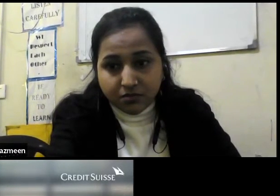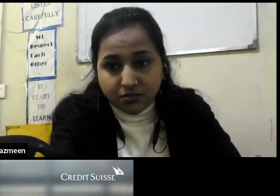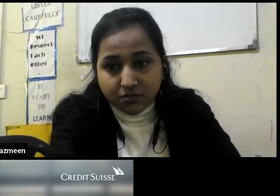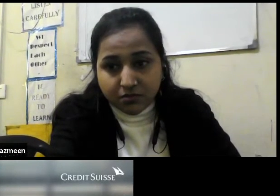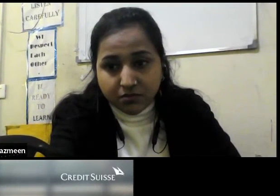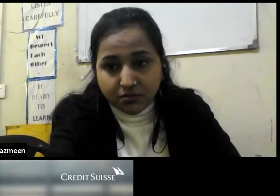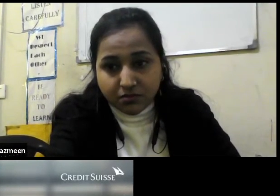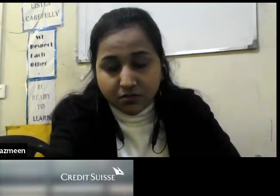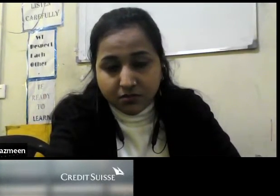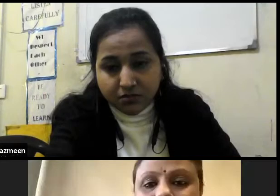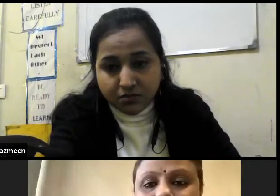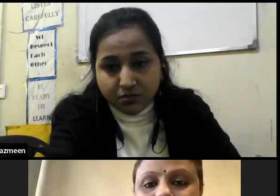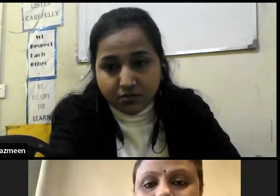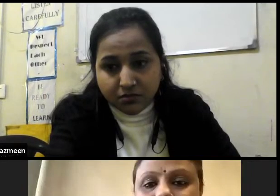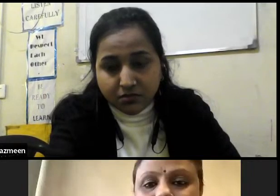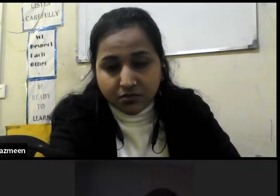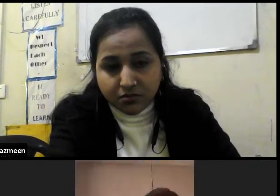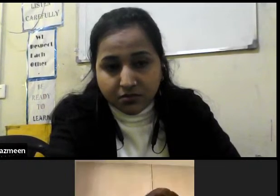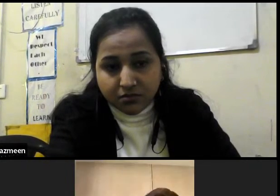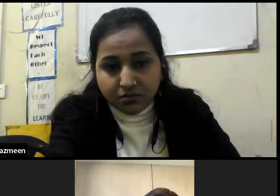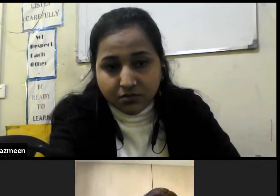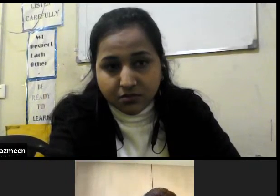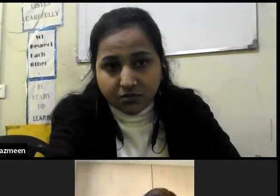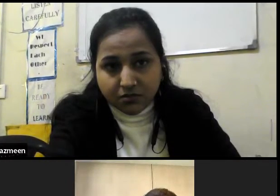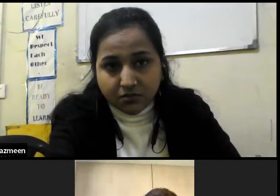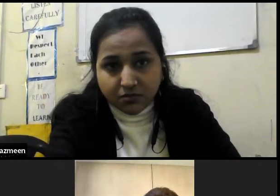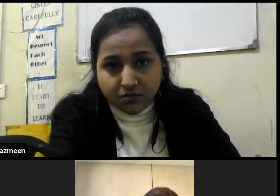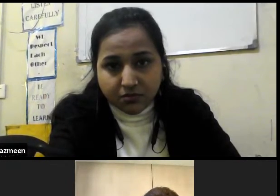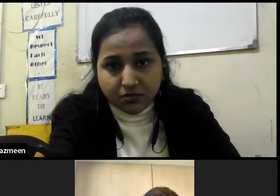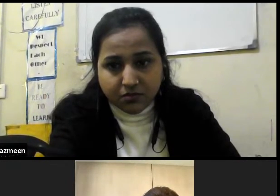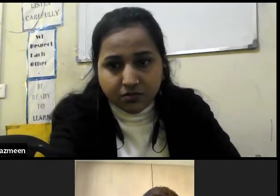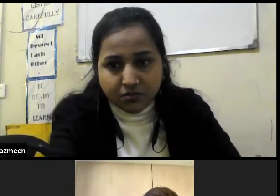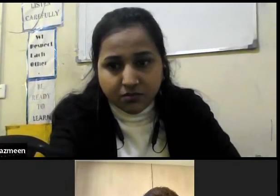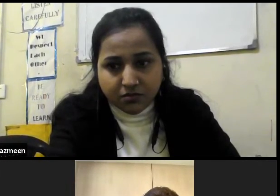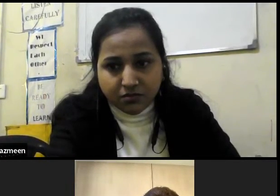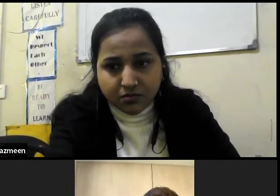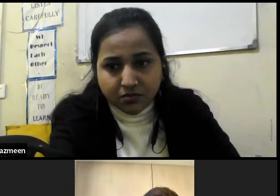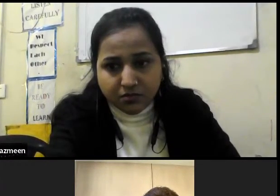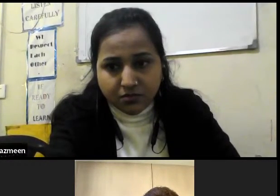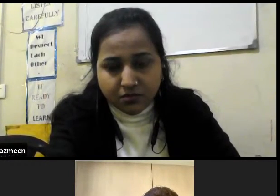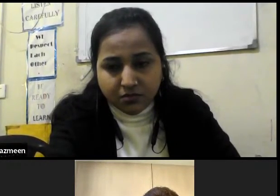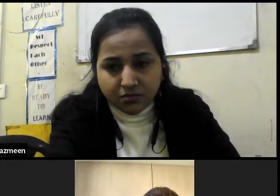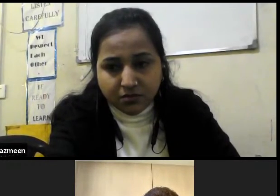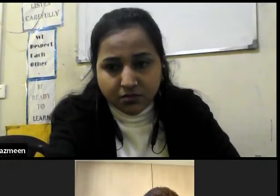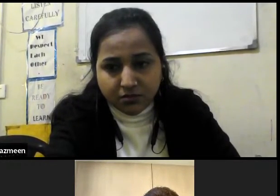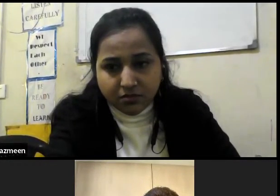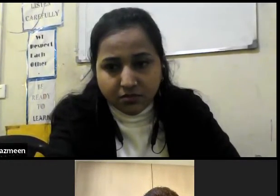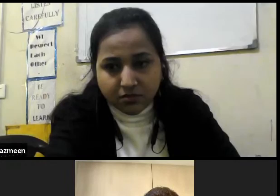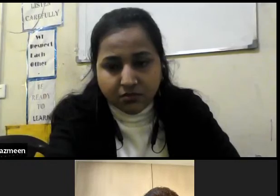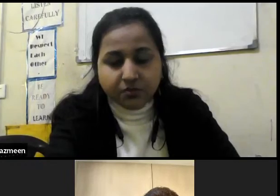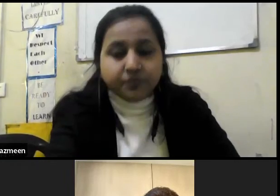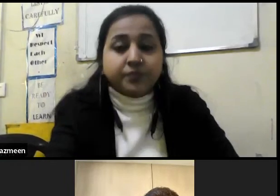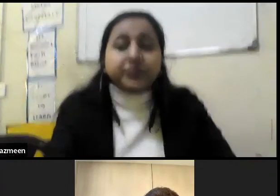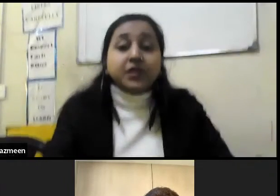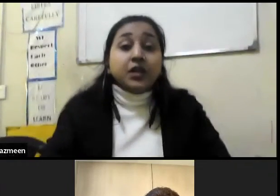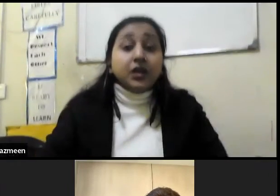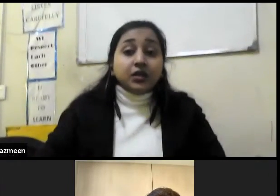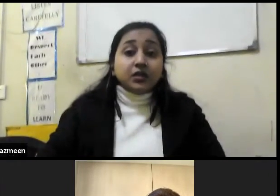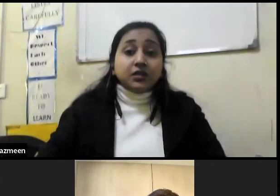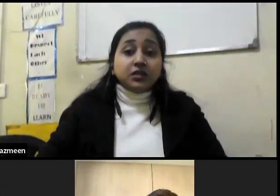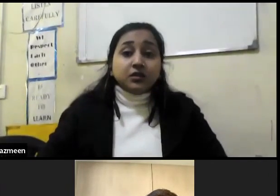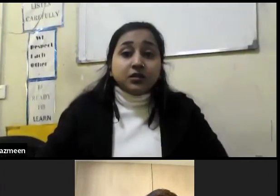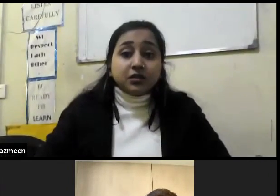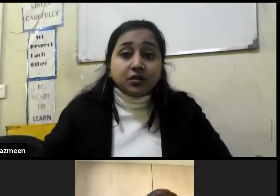Diksha, we'd like to know कि आपके current achievements of Powerlinks क्या है to bring inclusivity in people with disabilities.